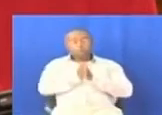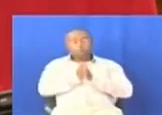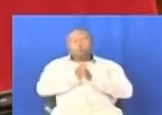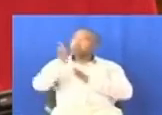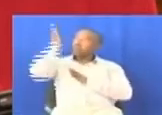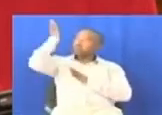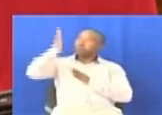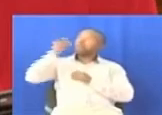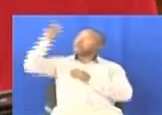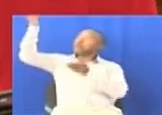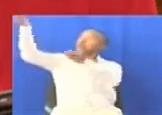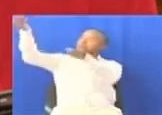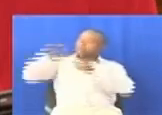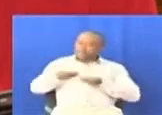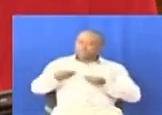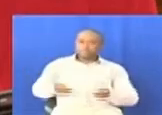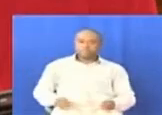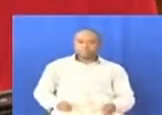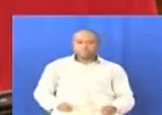tumepewa.